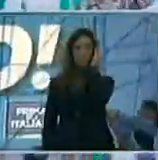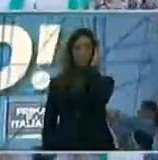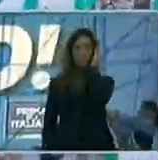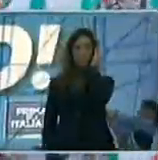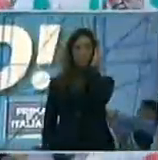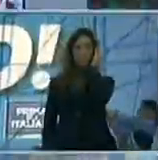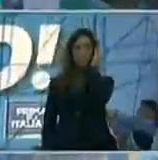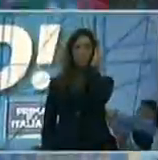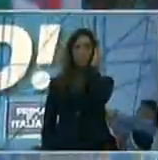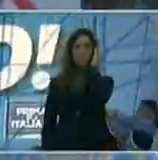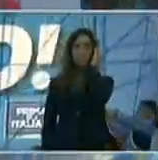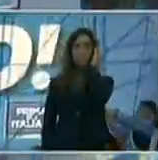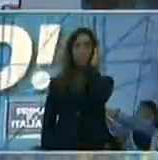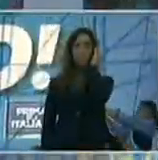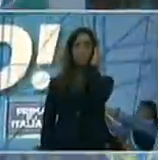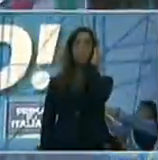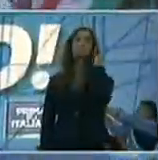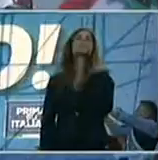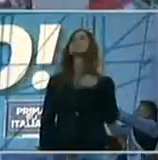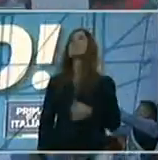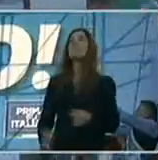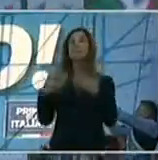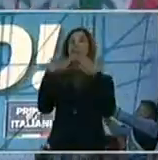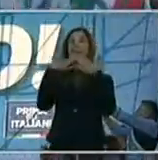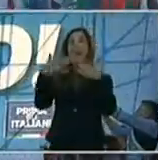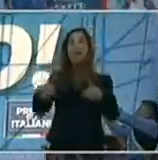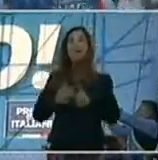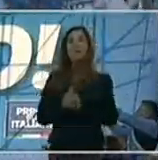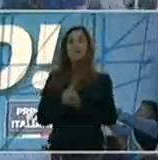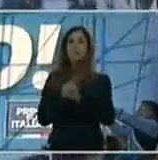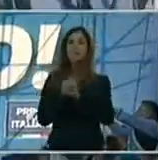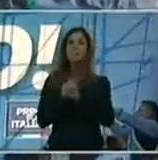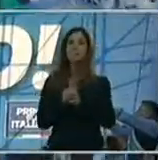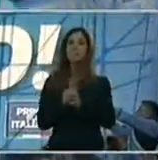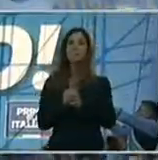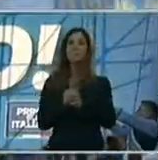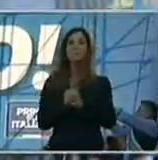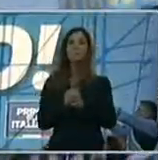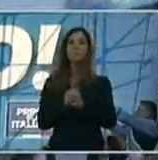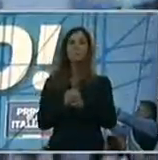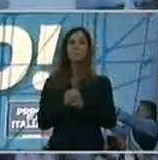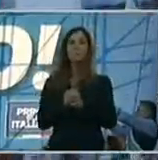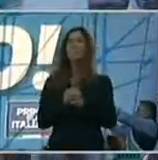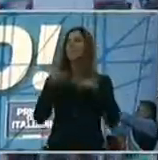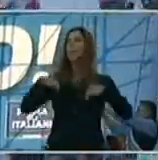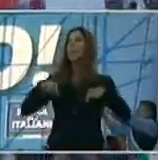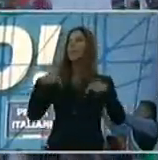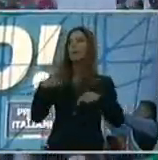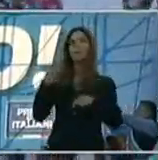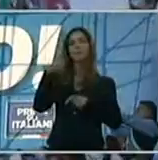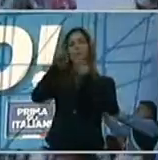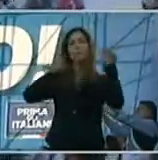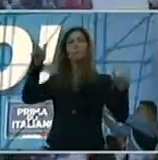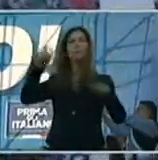Alessandro Campi, questo convincerò. Nel caso non fosse chiaro chi comanda, però vorrei anche dire che in politica i numeri sono una